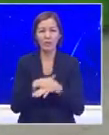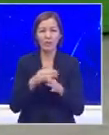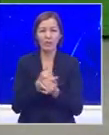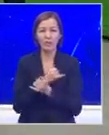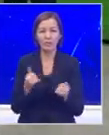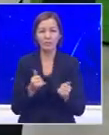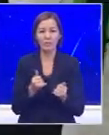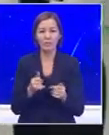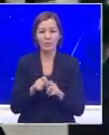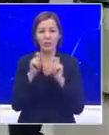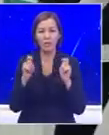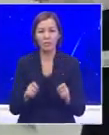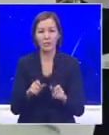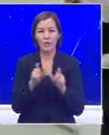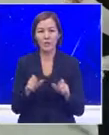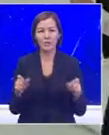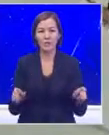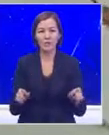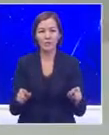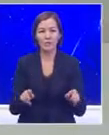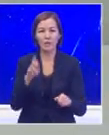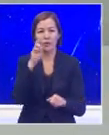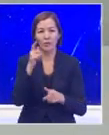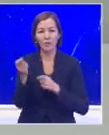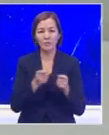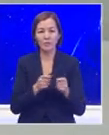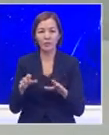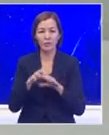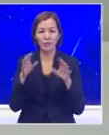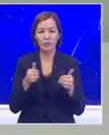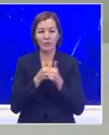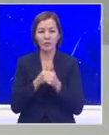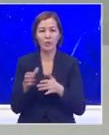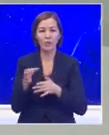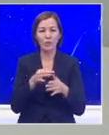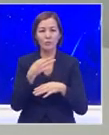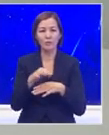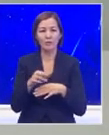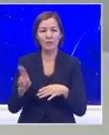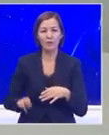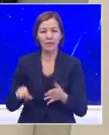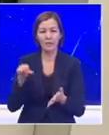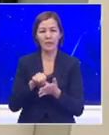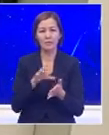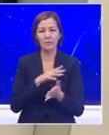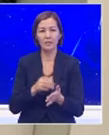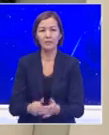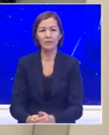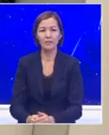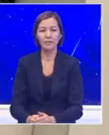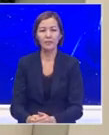көрсету кеңсесінің ашылуына азаматтарға арналған үкімет басқарма төрағасының орынбасары мен облыстық филиал директоры қатысты. Бұл